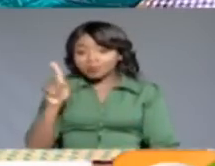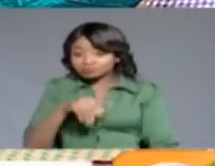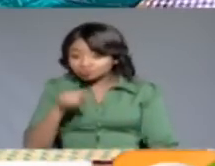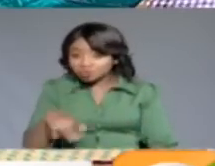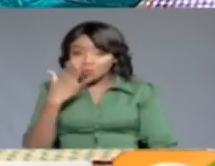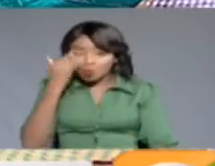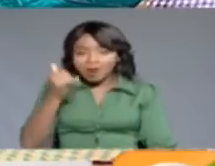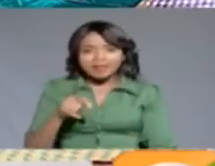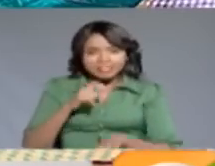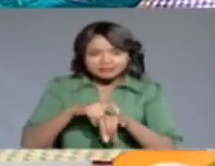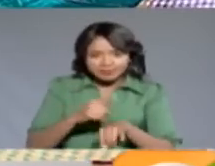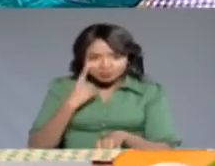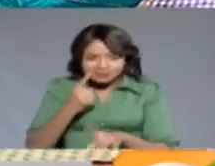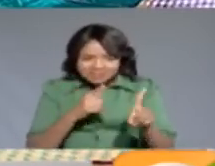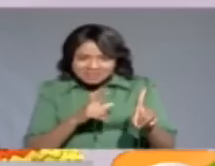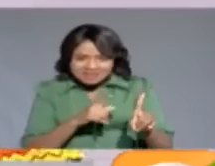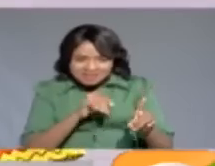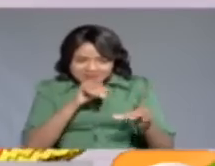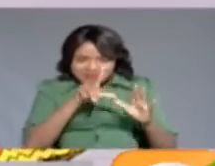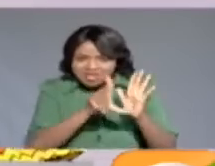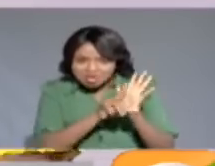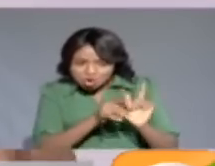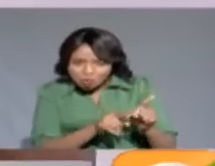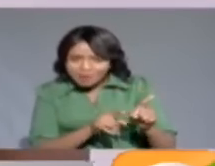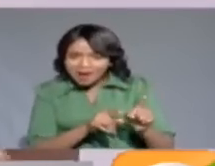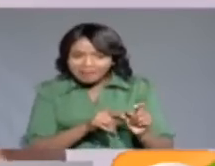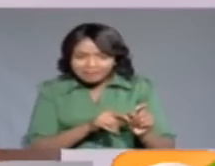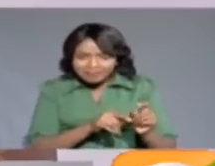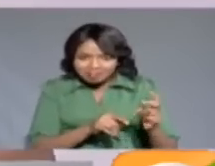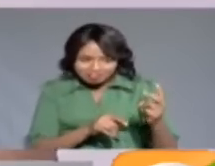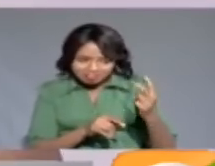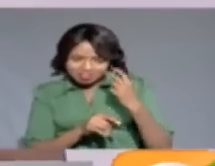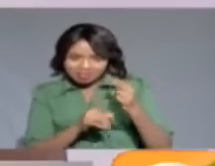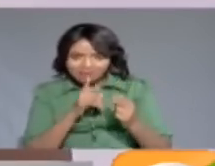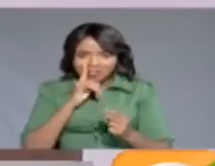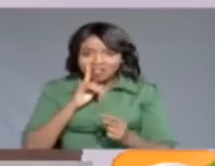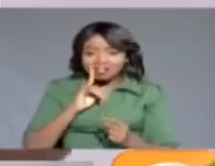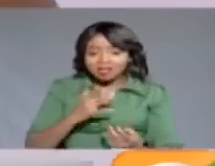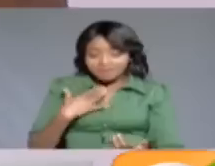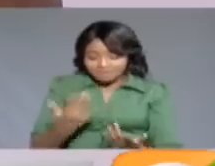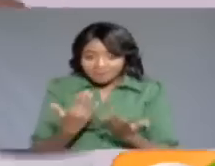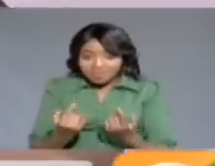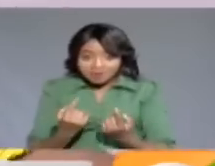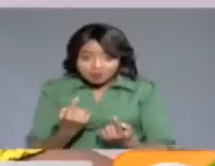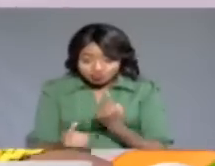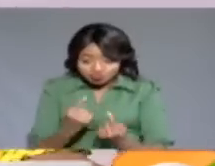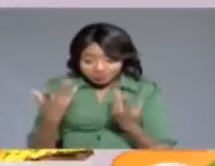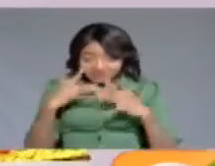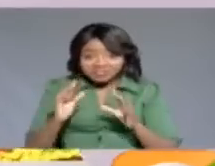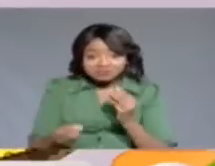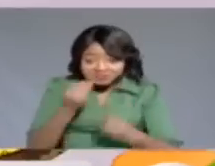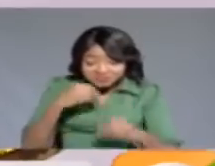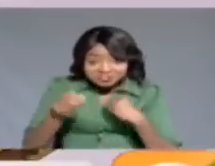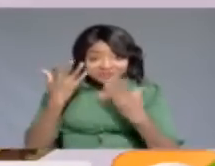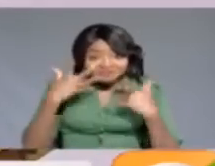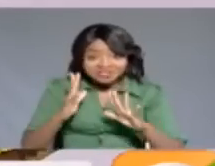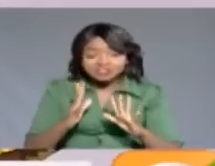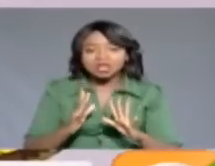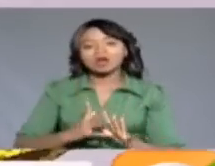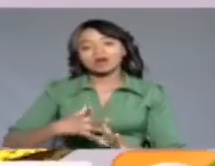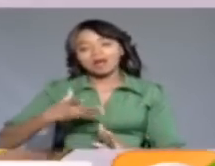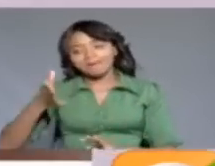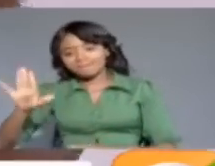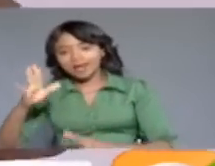yako anakutizama na macho ya kuwa inaleta mushkil. Sawa, wewe kama ni chakula ukila, ukimaliza wewe sitting room achana nayo. Ondoka kabisa. Wewe nenda zako